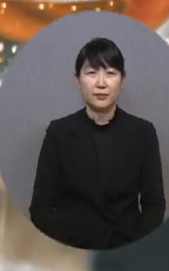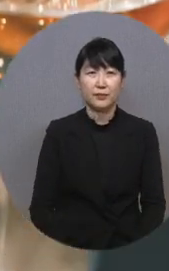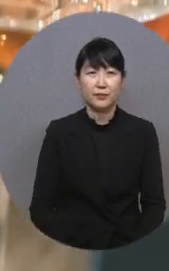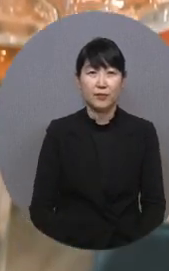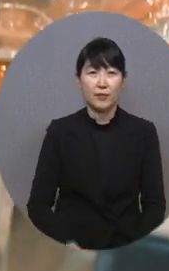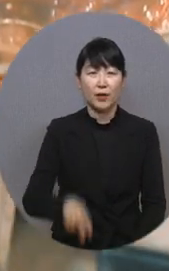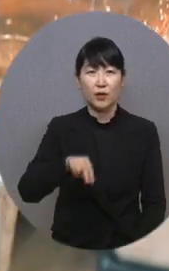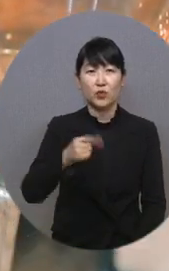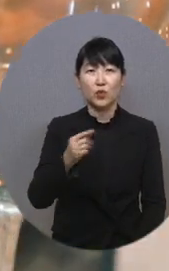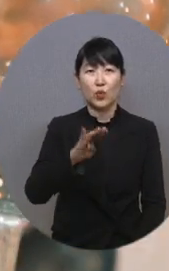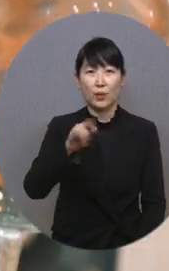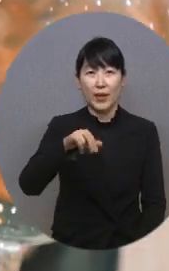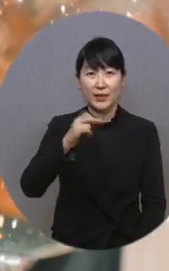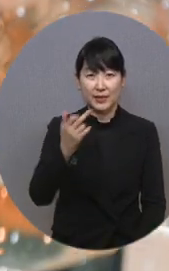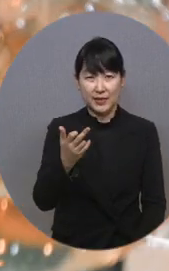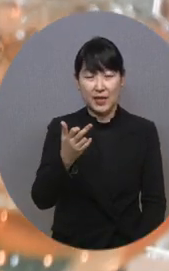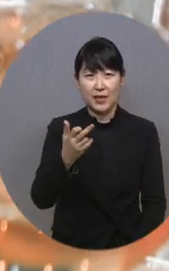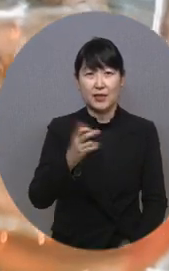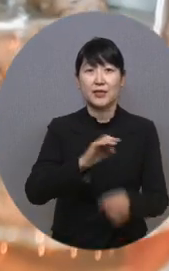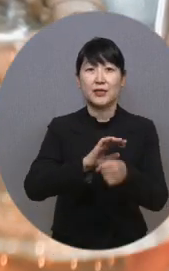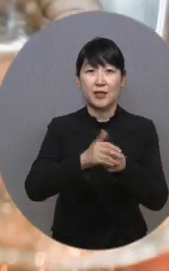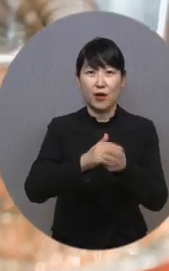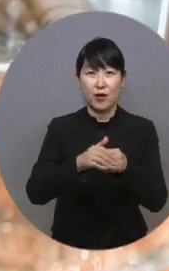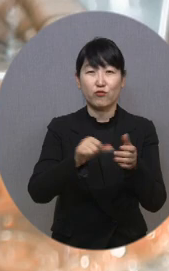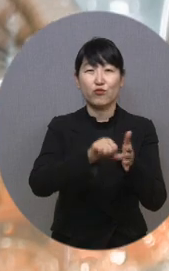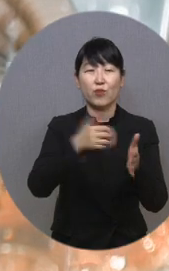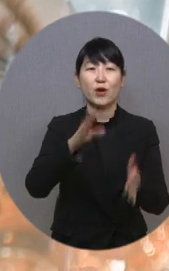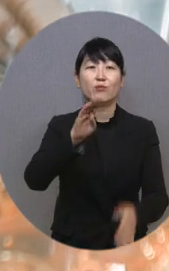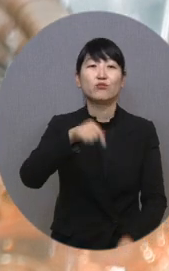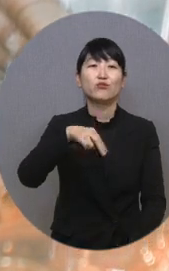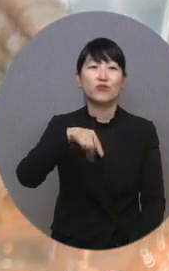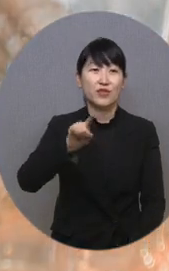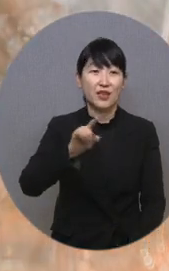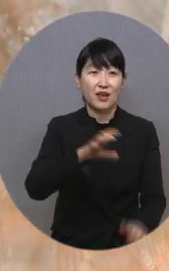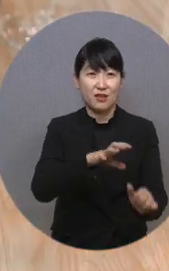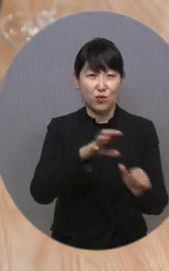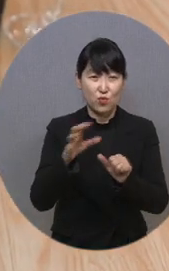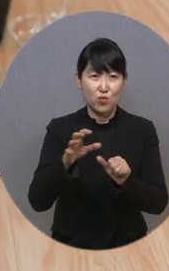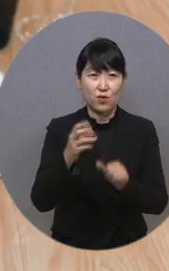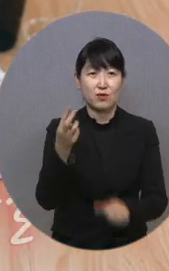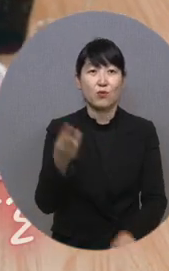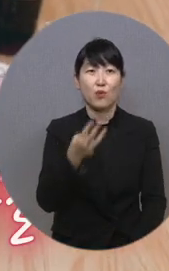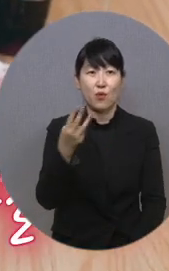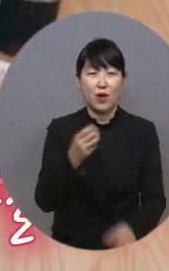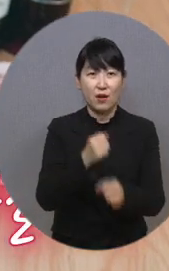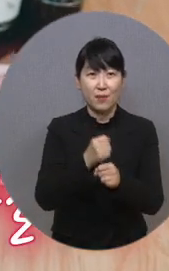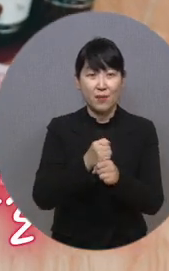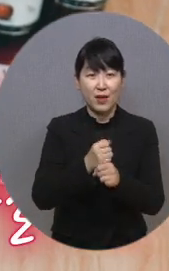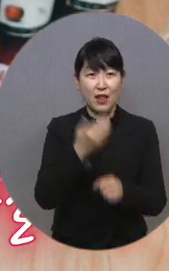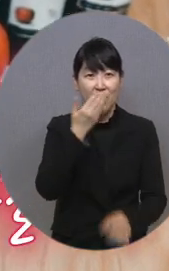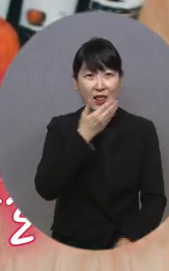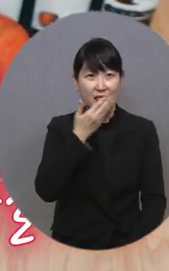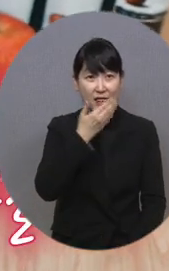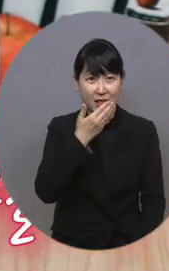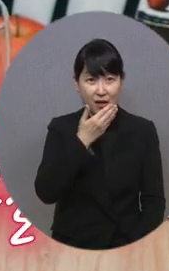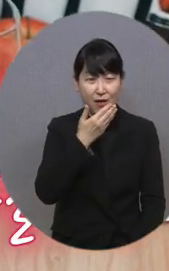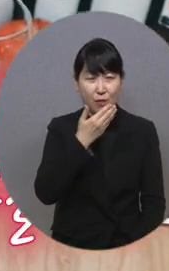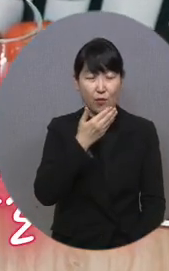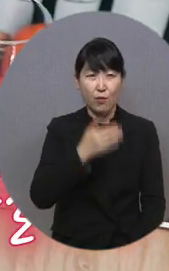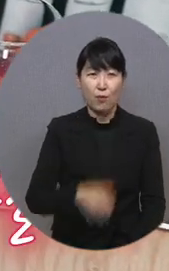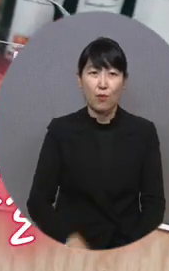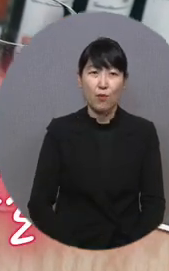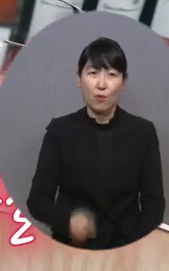소백산 사과로도 유명한 부사로 와인을 만드는데 높은 당도를 자랑하는 최고의 품질